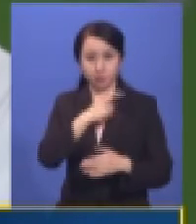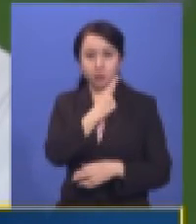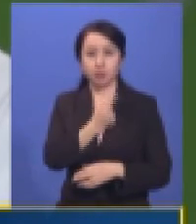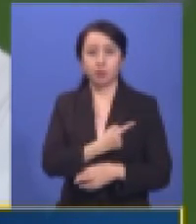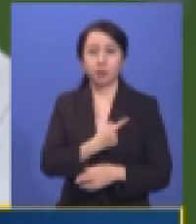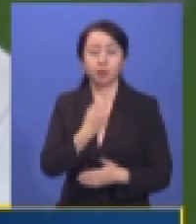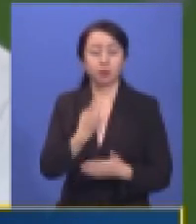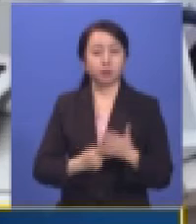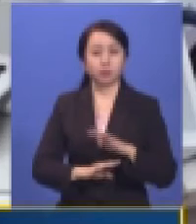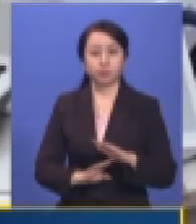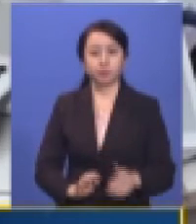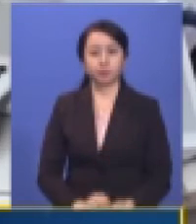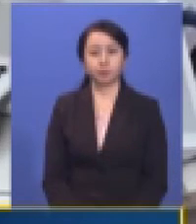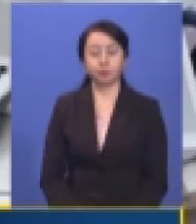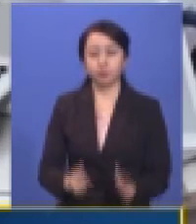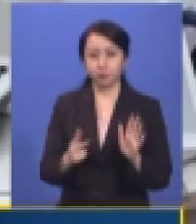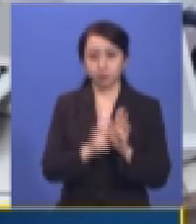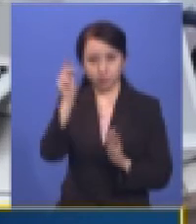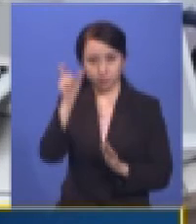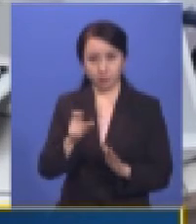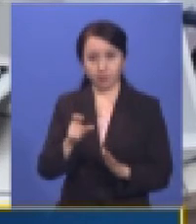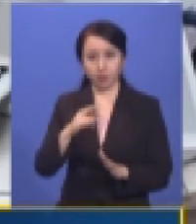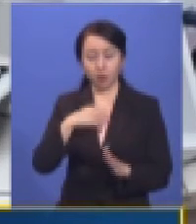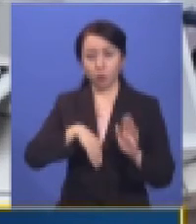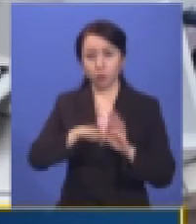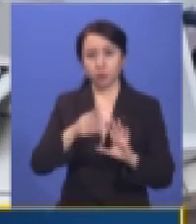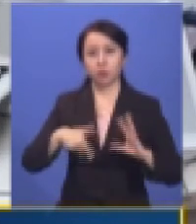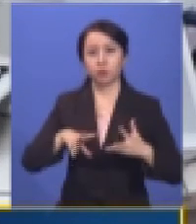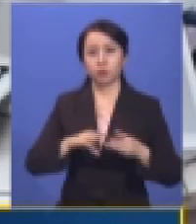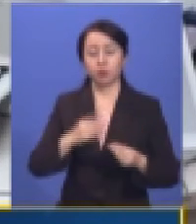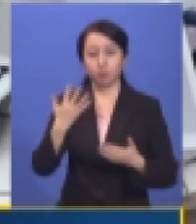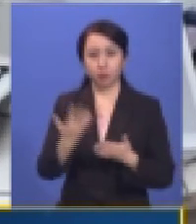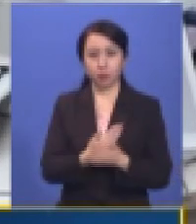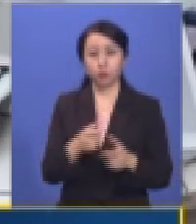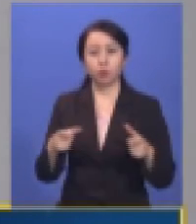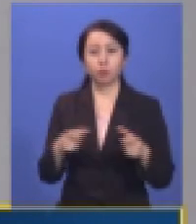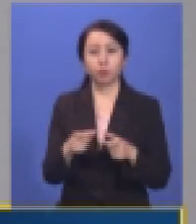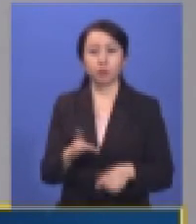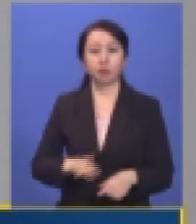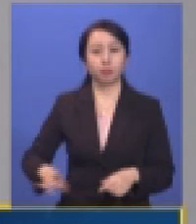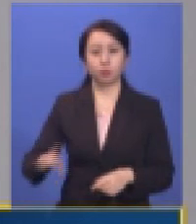силах и не теряю надежды. 8 учащихся, показавшие лучшие результаты, получат путевки